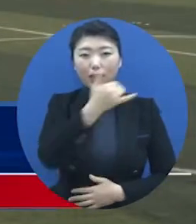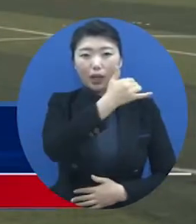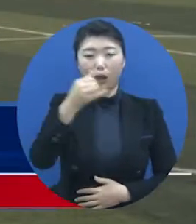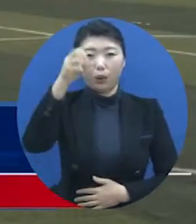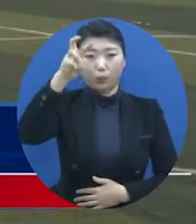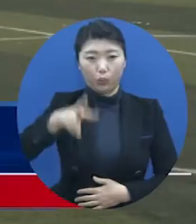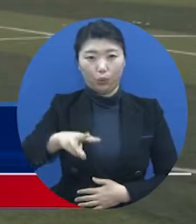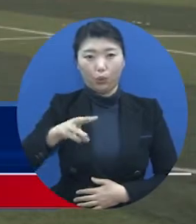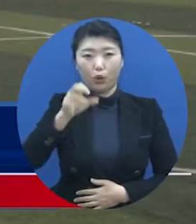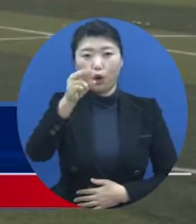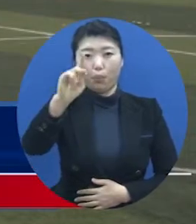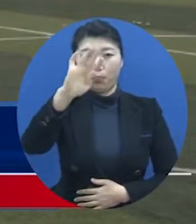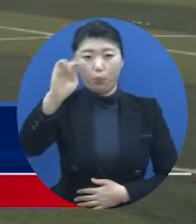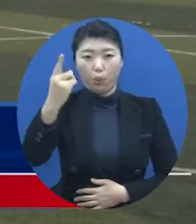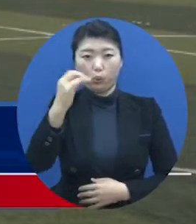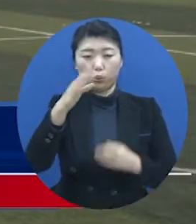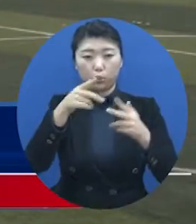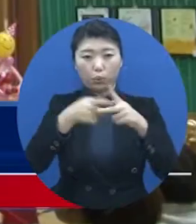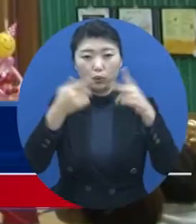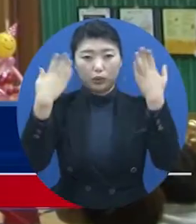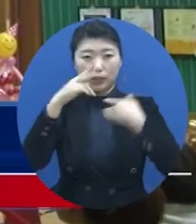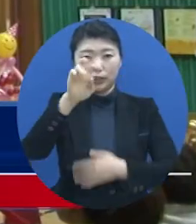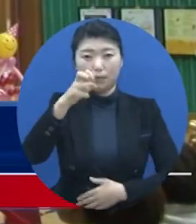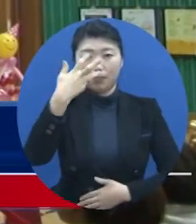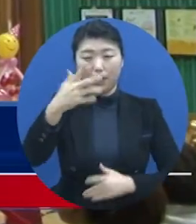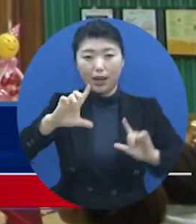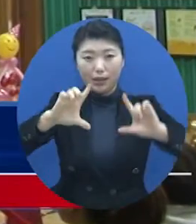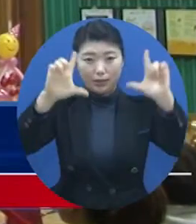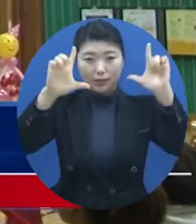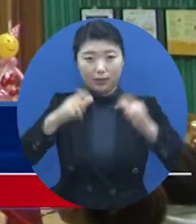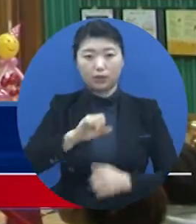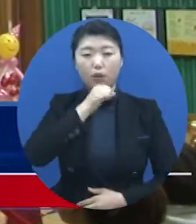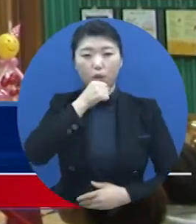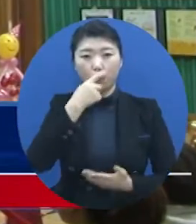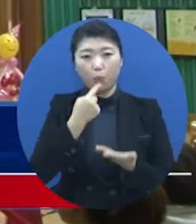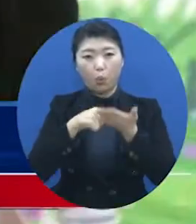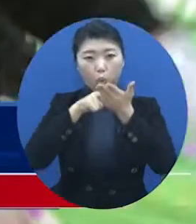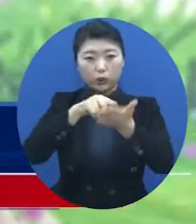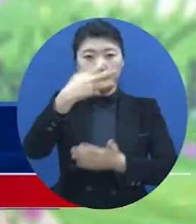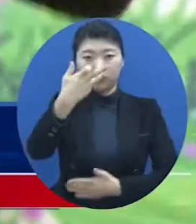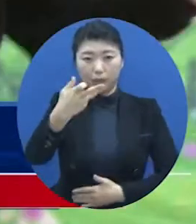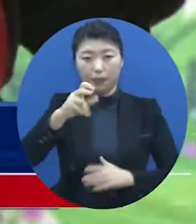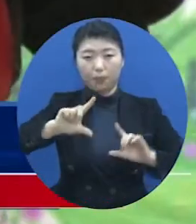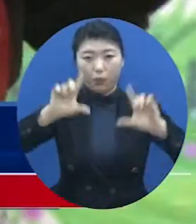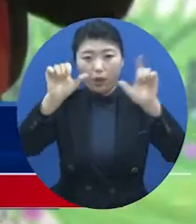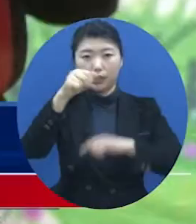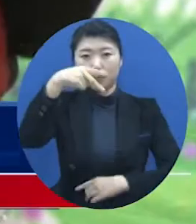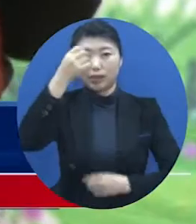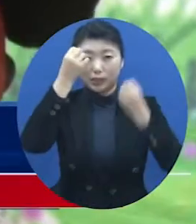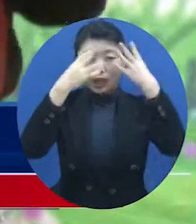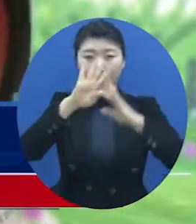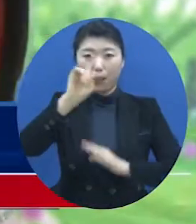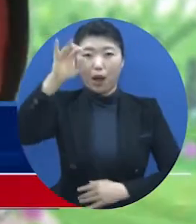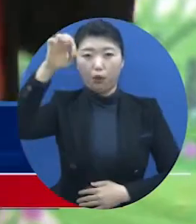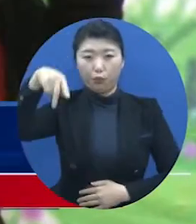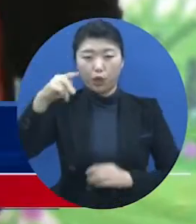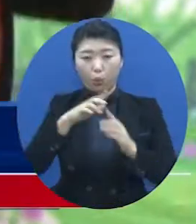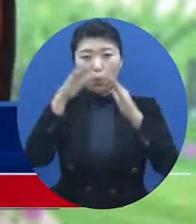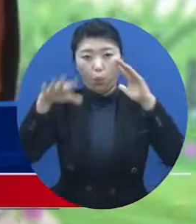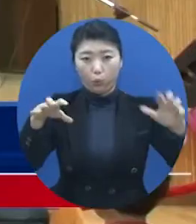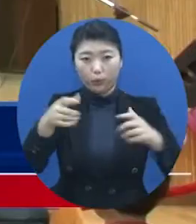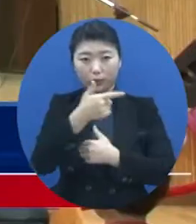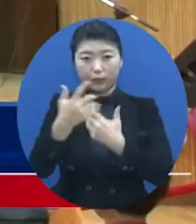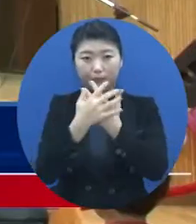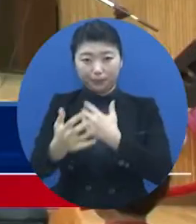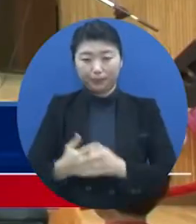세종시 연봉초등학교는 지난 28일 학교 성과 보고회 및 제13회 세바위꼴 큰 잔치를